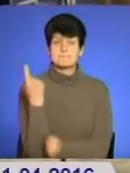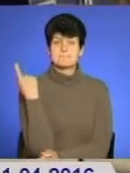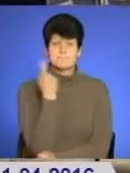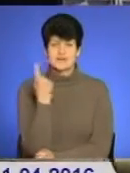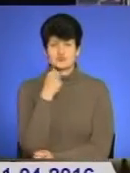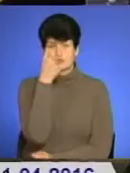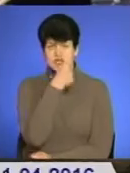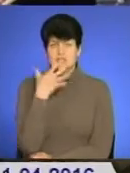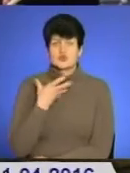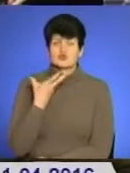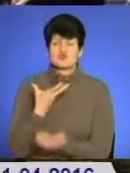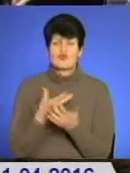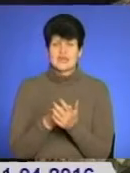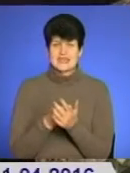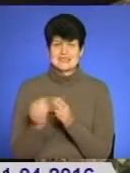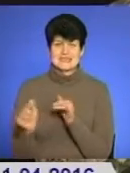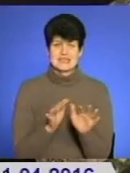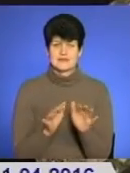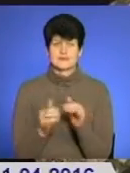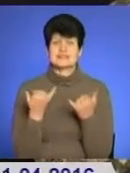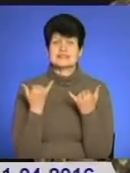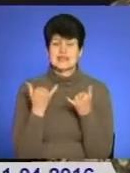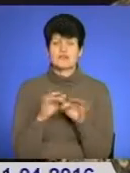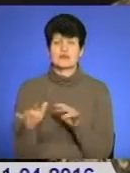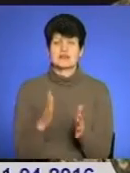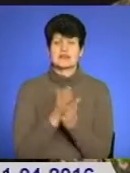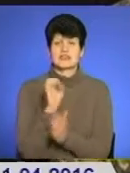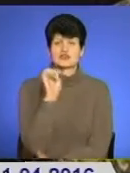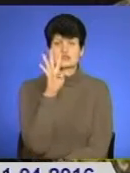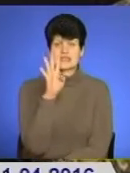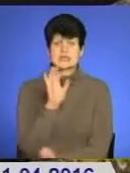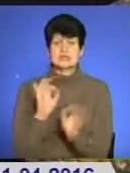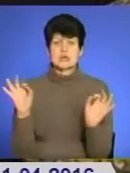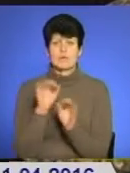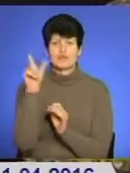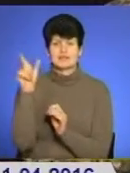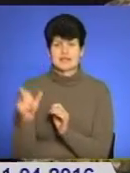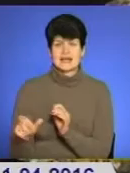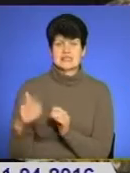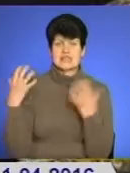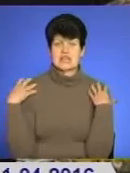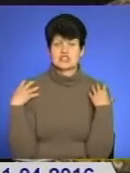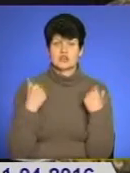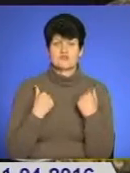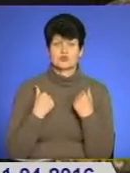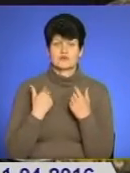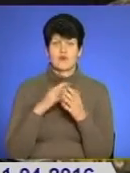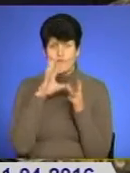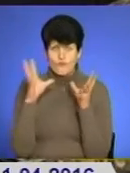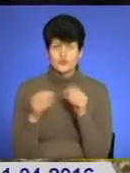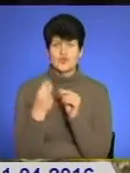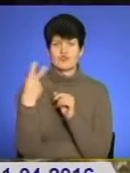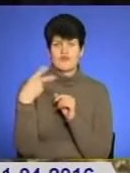своєї діяльності. Зараз оркестр налічує 14 музикантів і начальника військового оркестру. Всього по штату 20